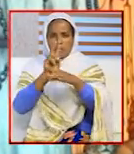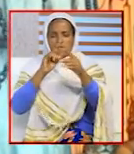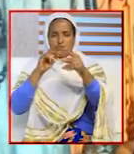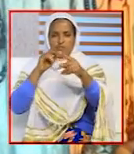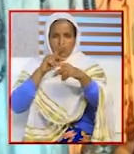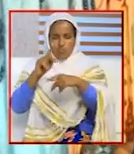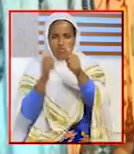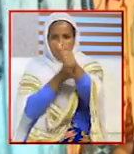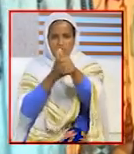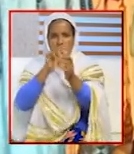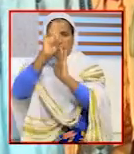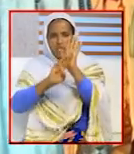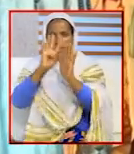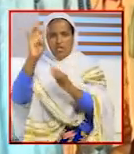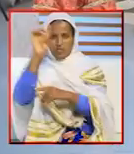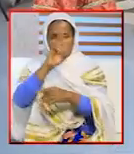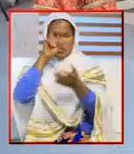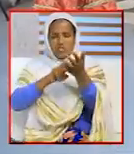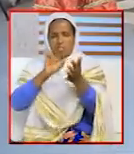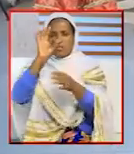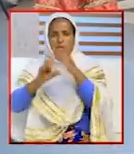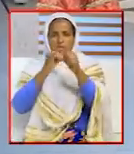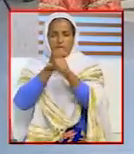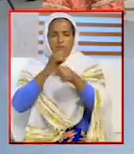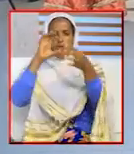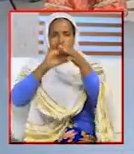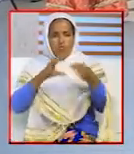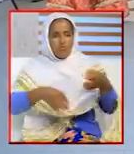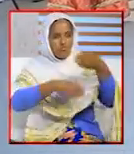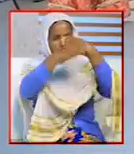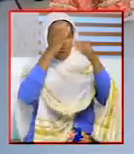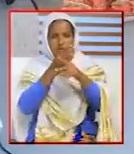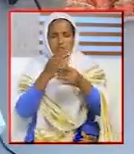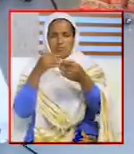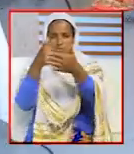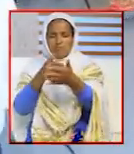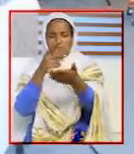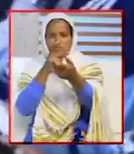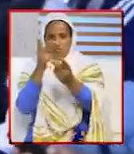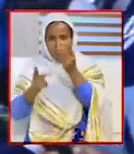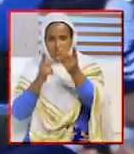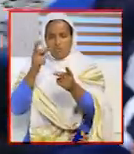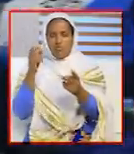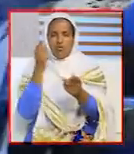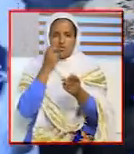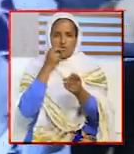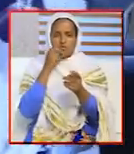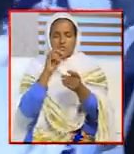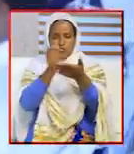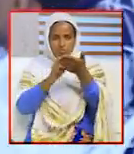ቴሌቪዥን ታዳሚዎች፣ ሰኔ 4 ቀን 2009 ዓ.ም በማኅበሩ ሕንፃ ላይ ከቀረቡት ጥናቶች በዶክተር ወሰን የቀረበውን